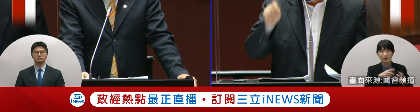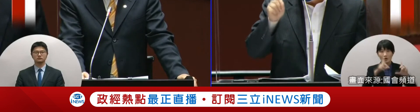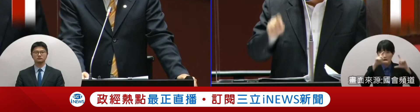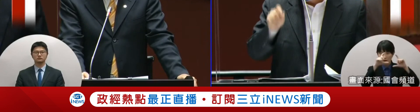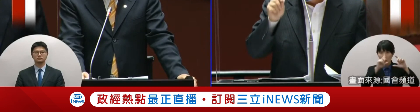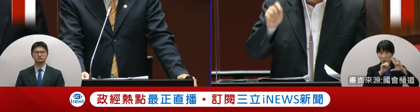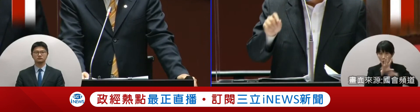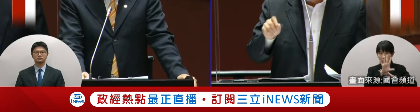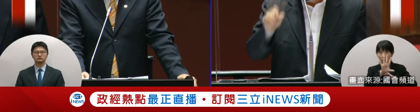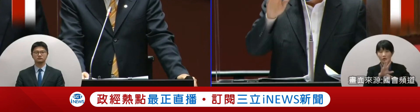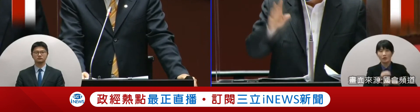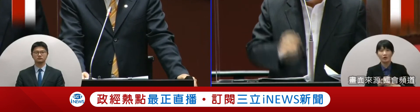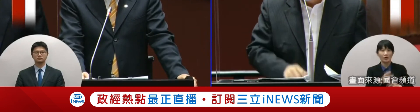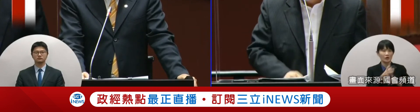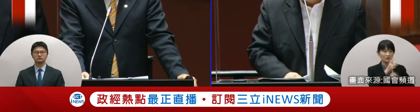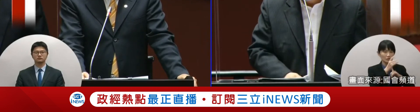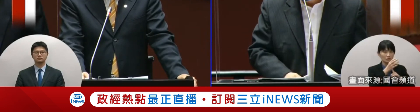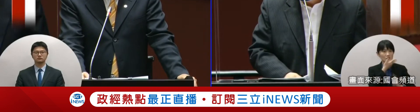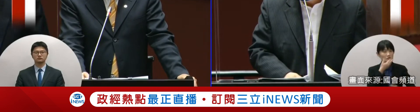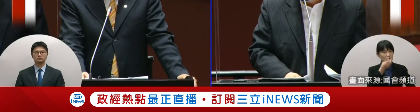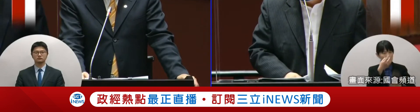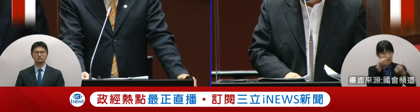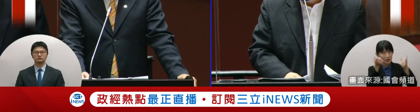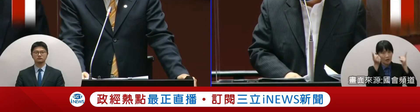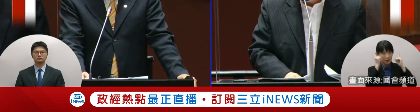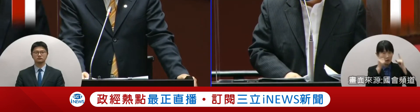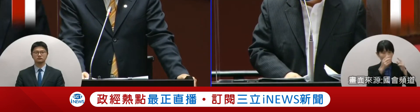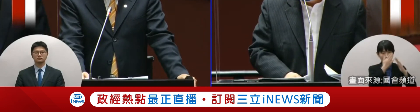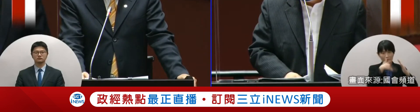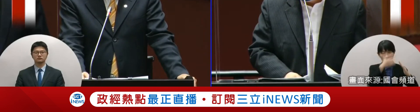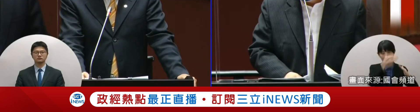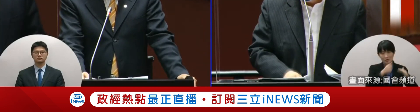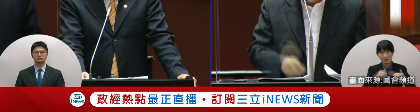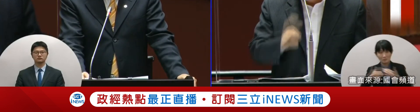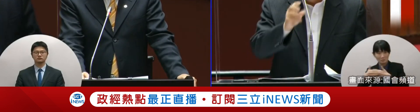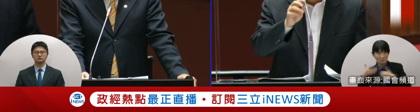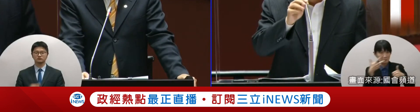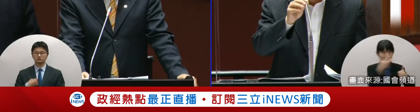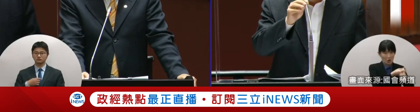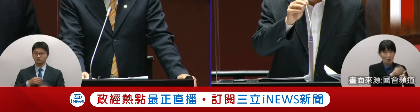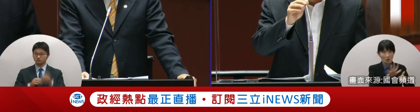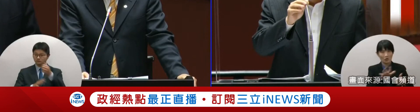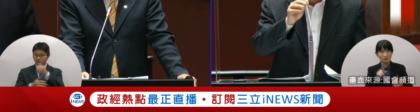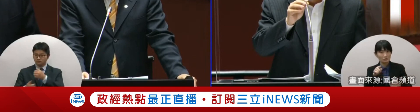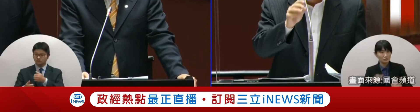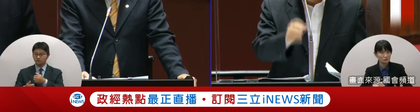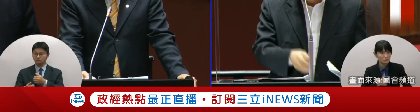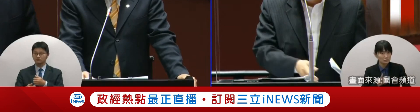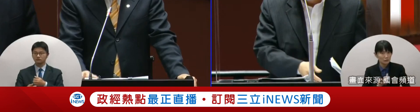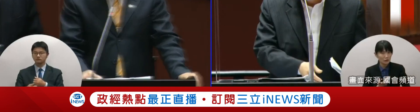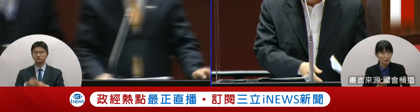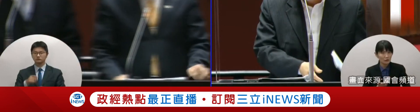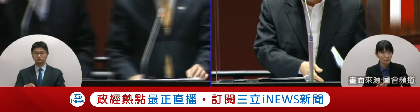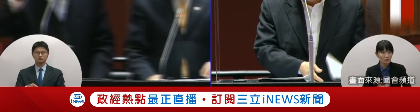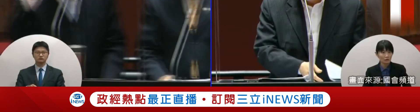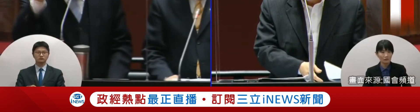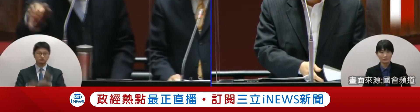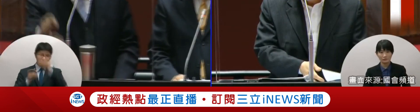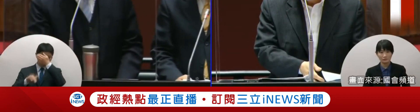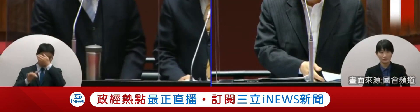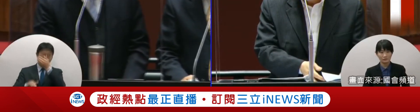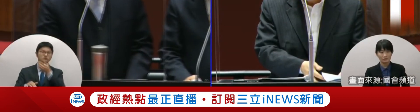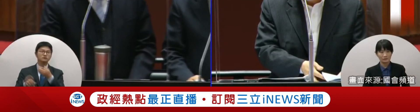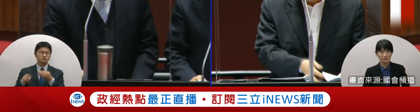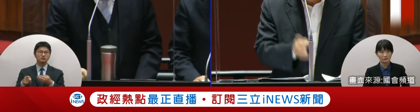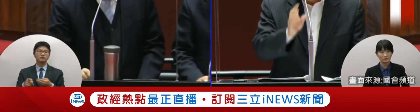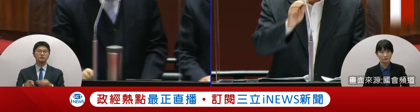新竹清华的前校长被渗透了。 这个委员 部长， 委员，这不是抹红，是他是